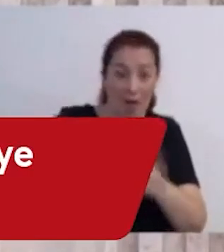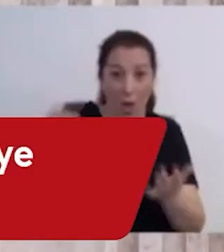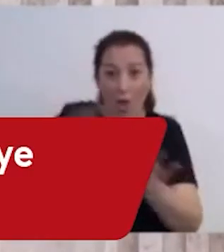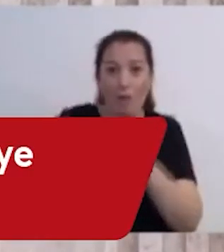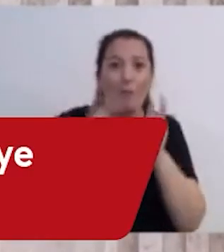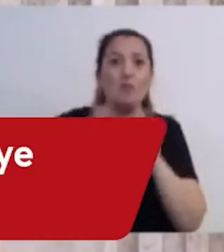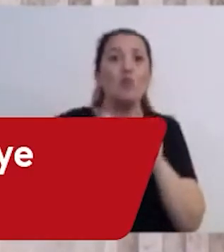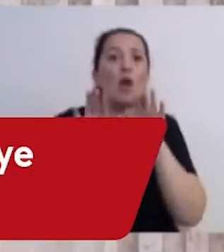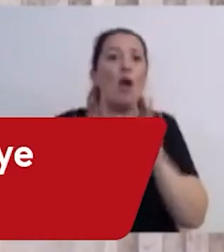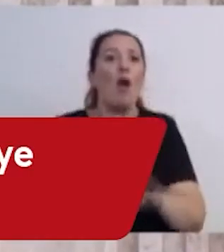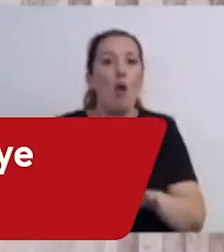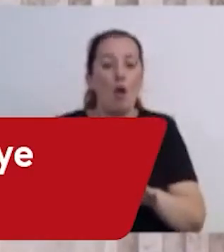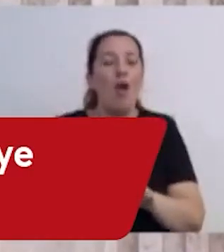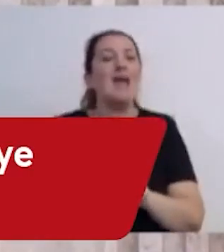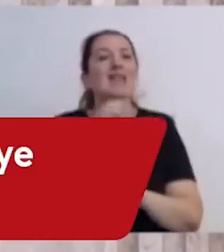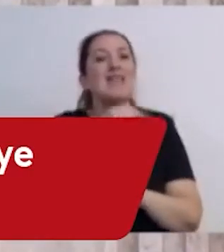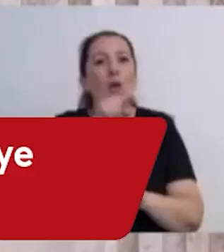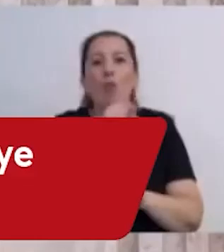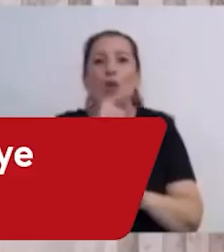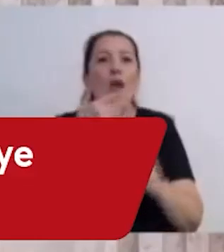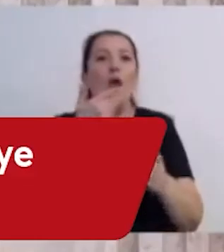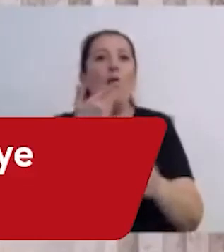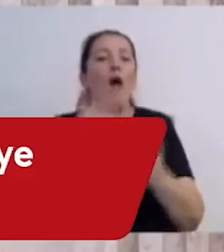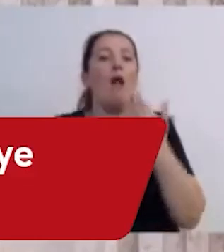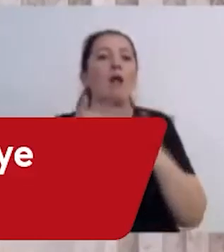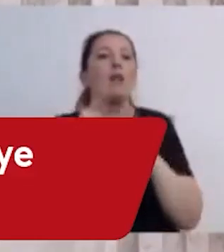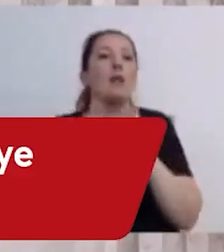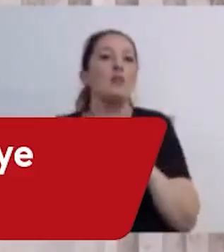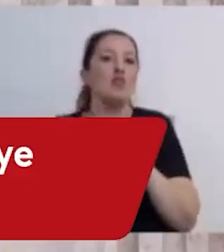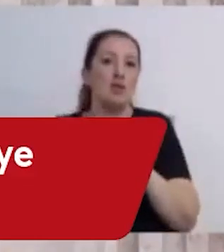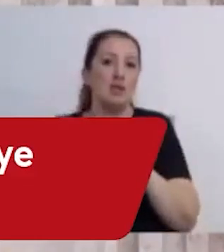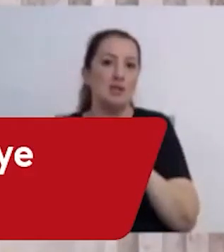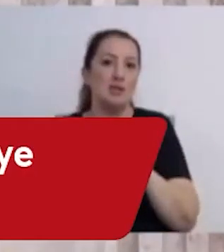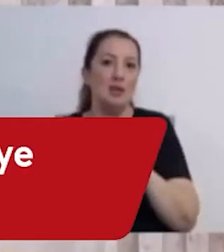kalıyorlar. Sen bunları anlatacaksın.